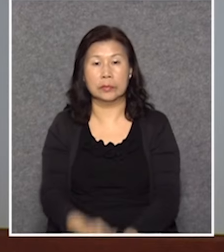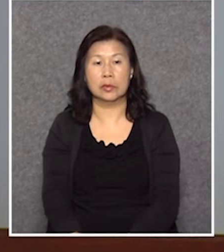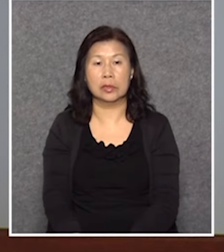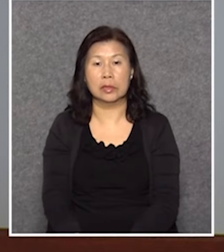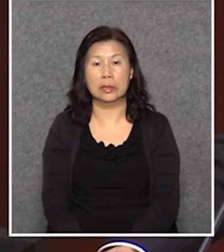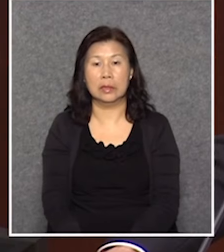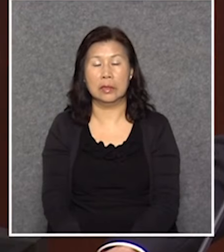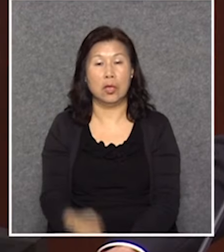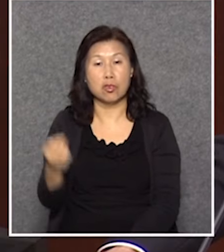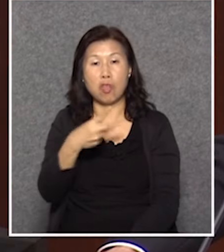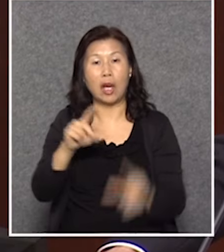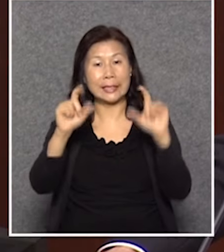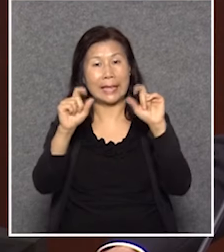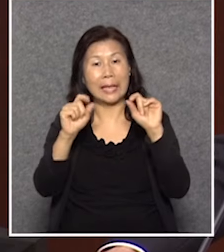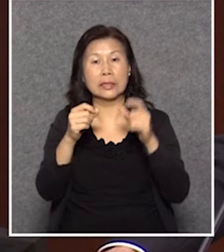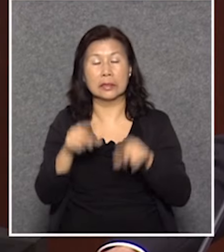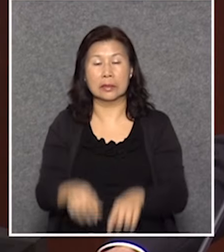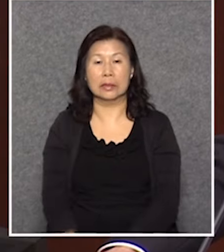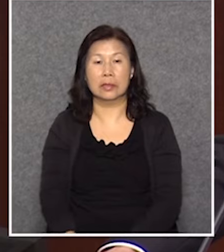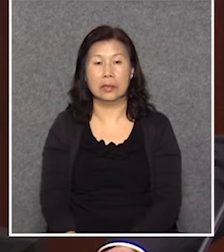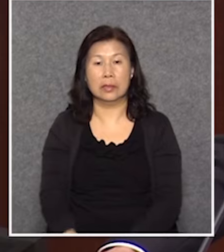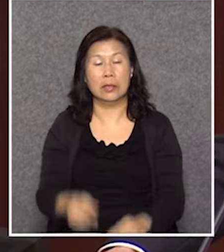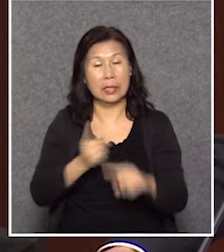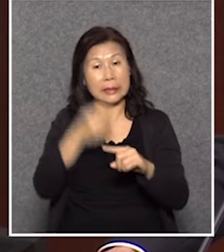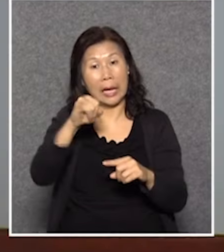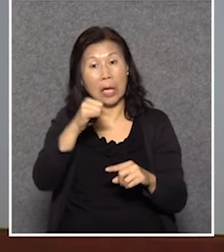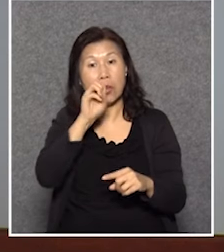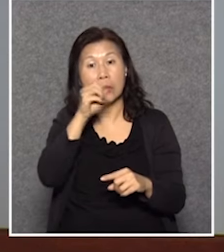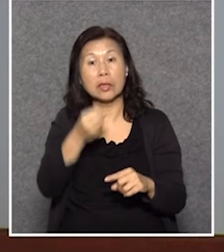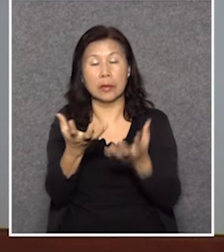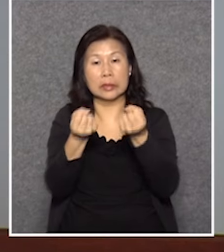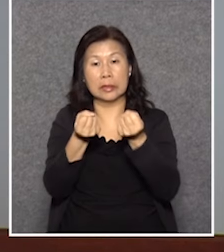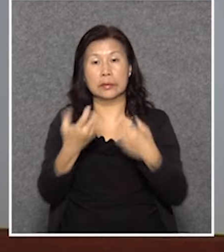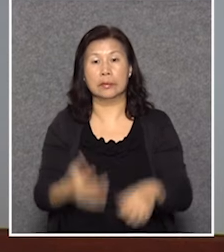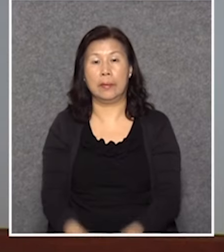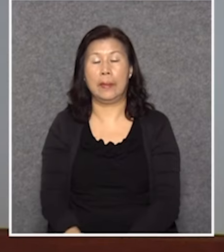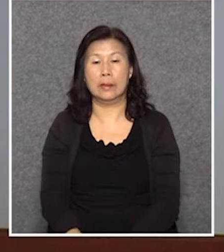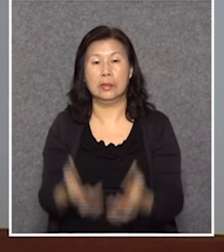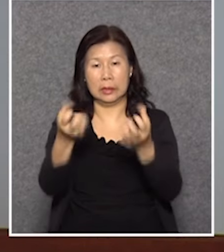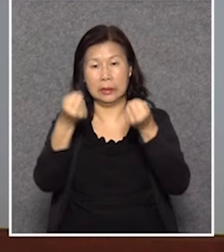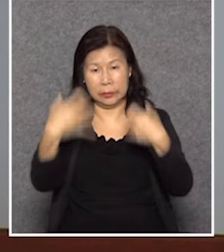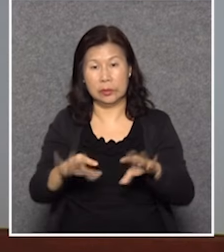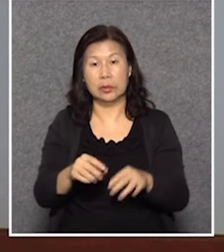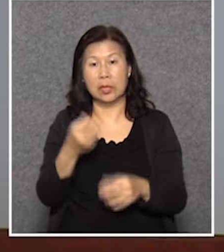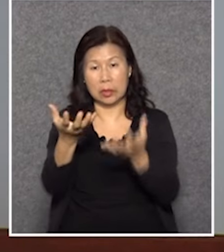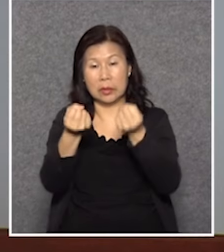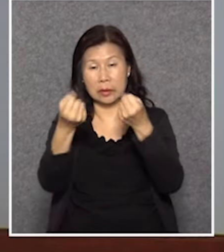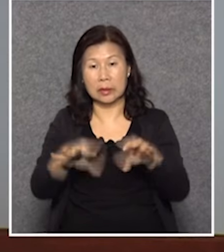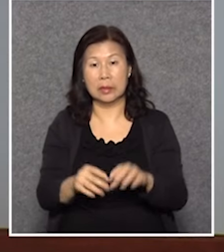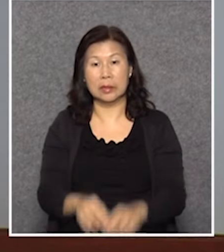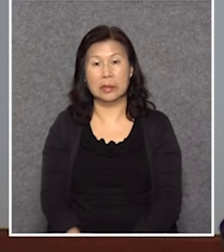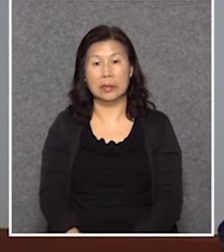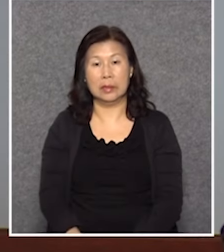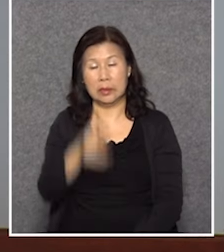我引述 梁国雄议员。 咁你而家系咪话唔讲得嗰句嘢啊？我而家咪收翻咯。 梁国雄议员，你收翻正话句说 话。咪收翻咯，咪政治兼